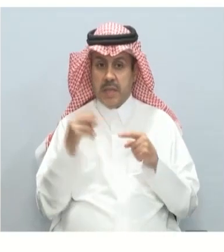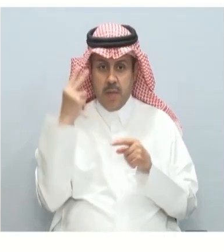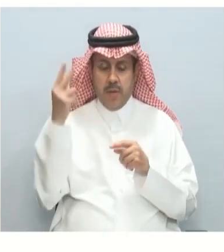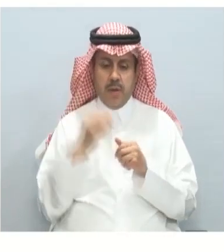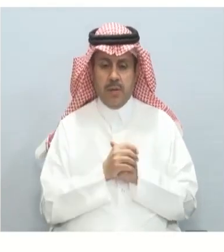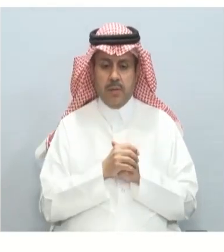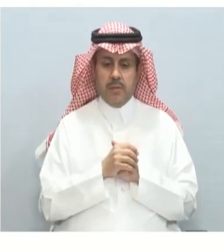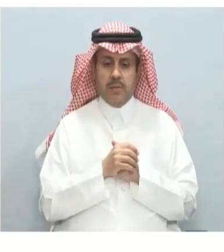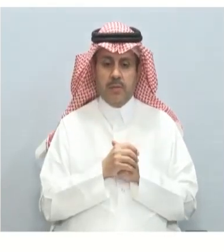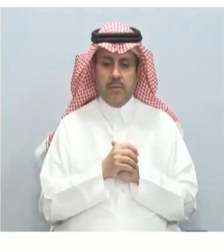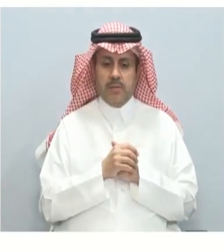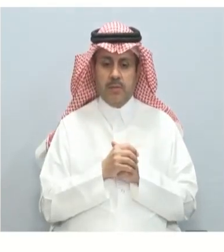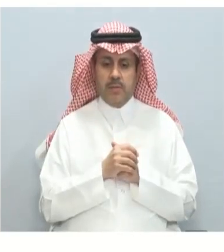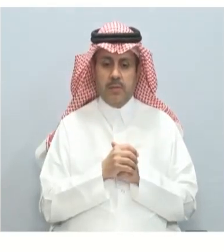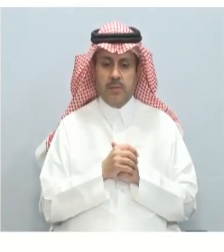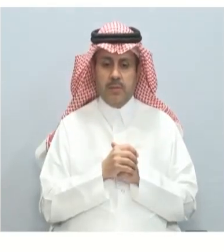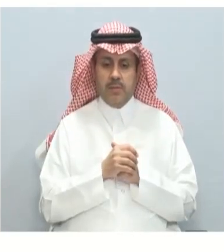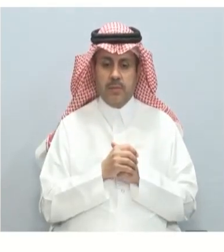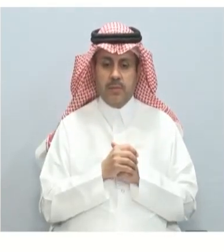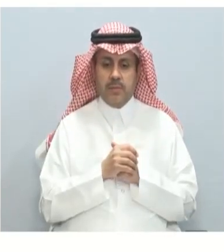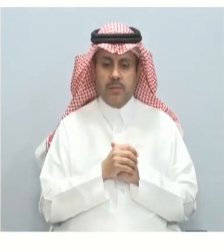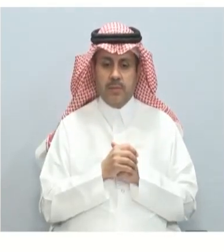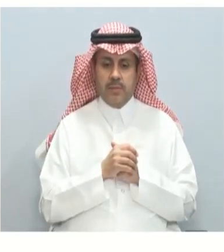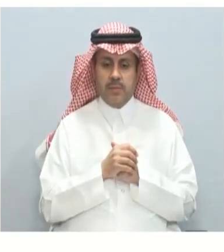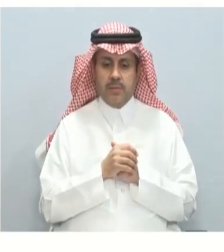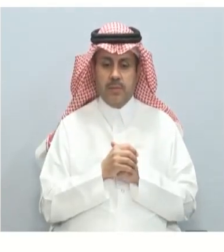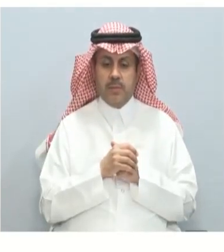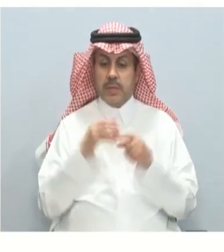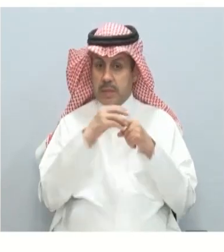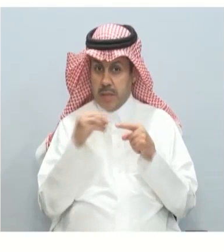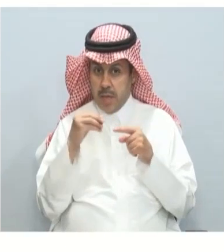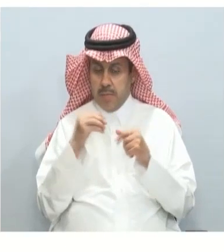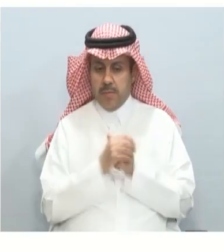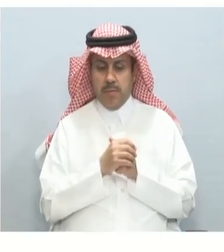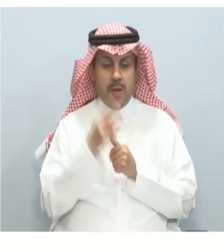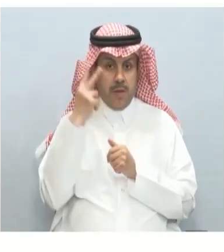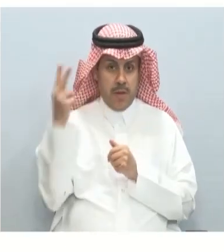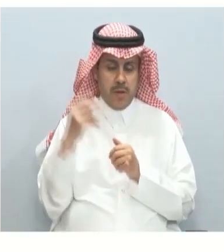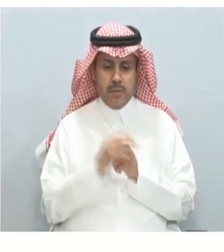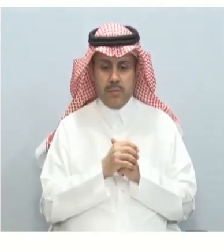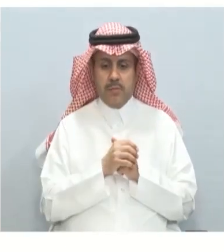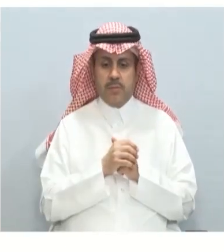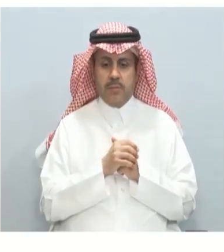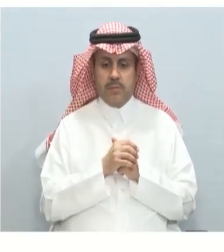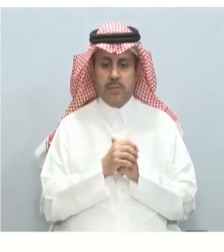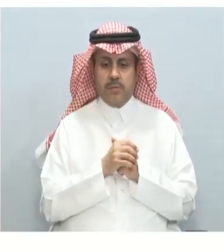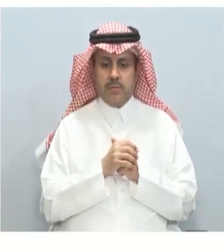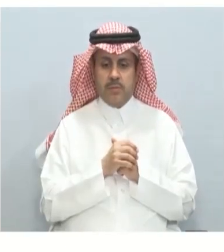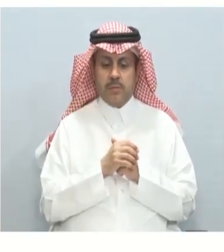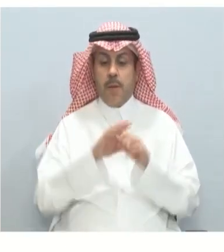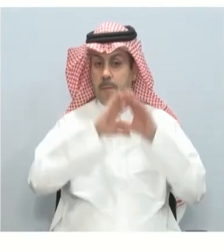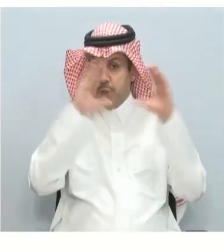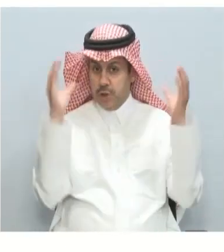ا هذه نقطه البدايه نلاحظ ان المدى يبدا من عند سالب ا والمجال طبعا